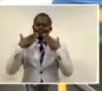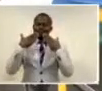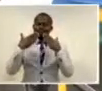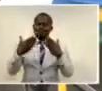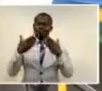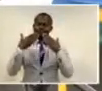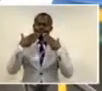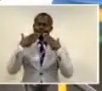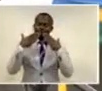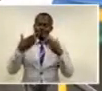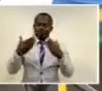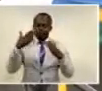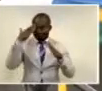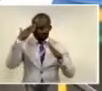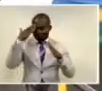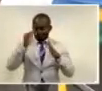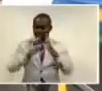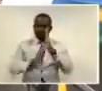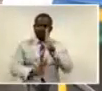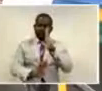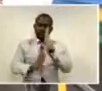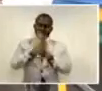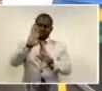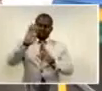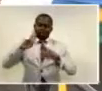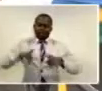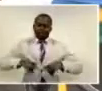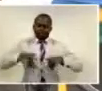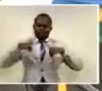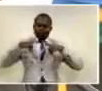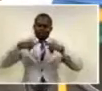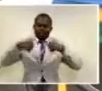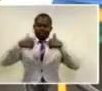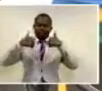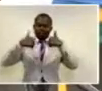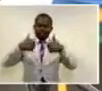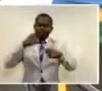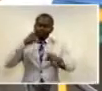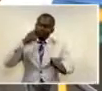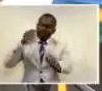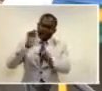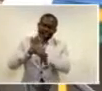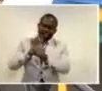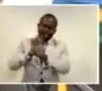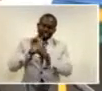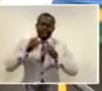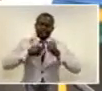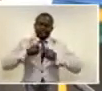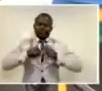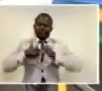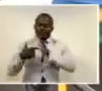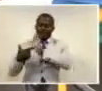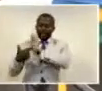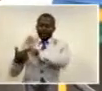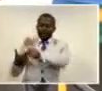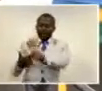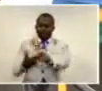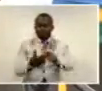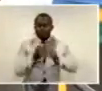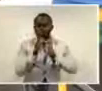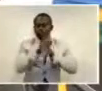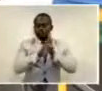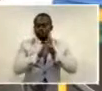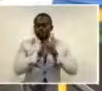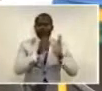ko iterambere n'imibereho myiza mwizeza abanyarwanda biragaragara ko no muri utu turere imvugo